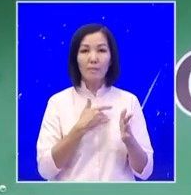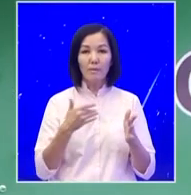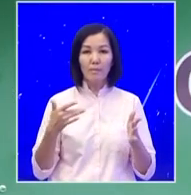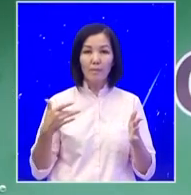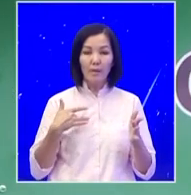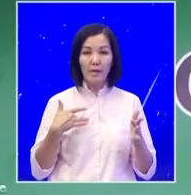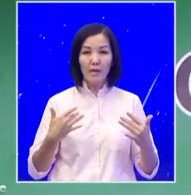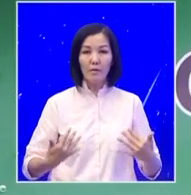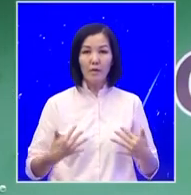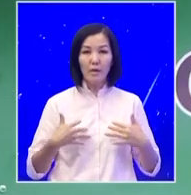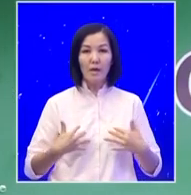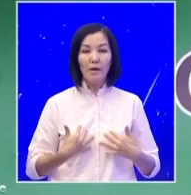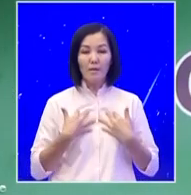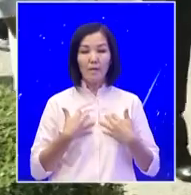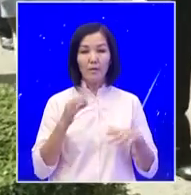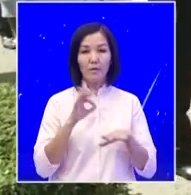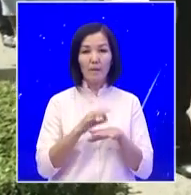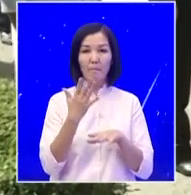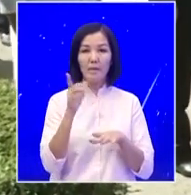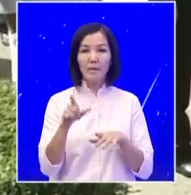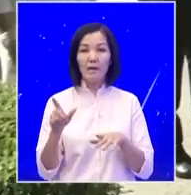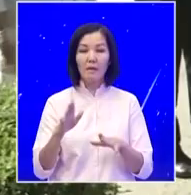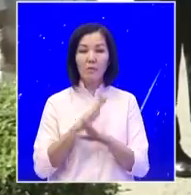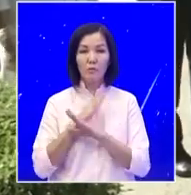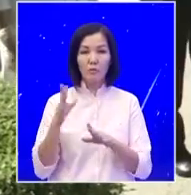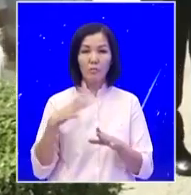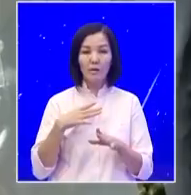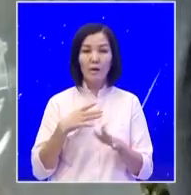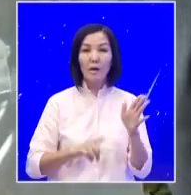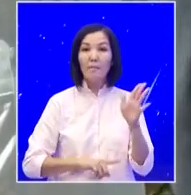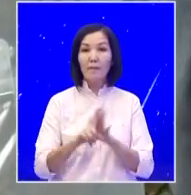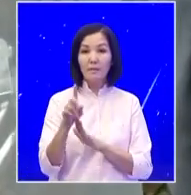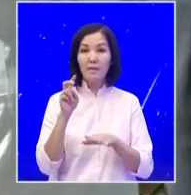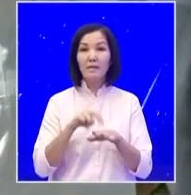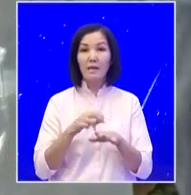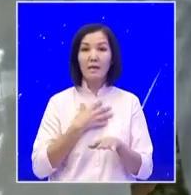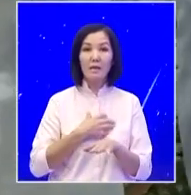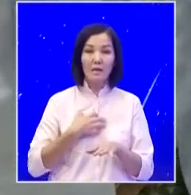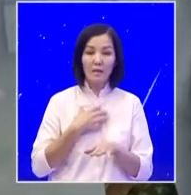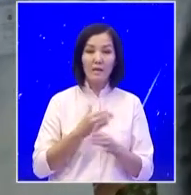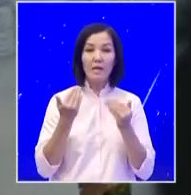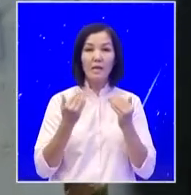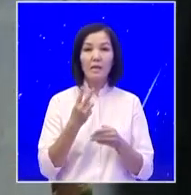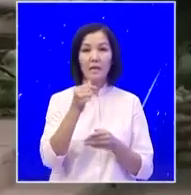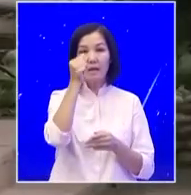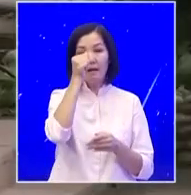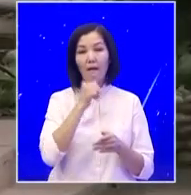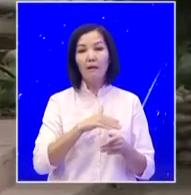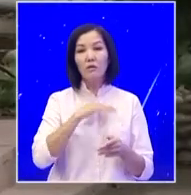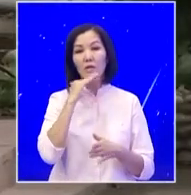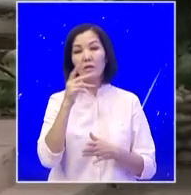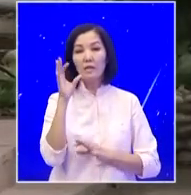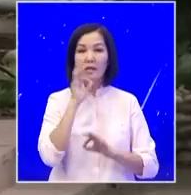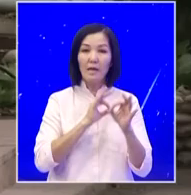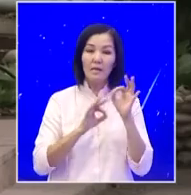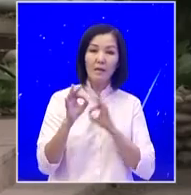салдарынан 5 адам көз жұмыпты. Алғашқыда дәрігерлердің абдырап қалғаны рас, ал бүгінде қосайға жеткілікті дәрі-дәрмек